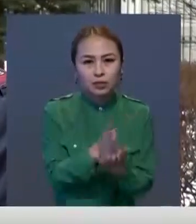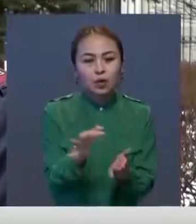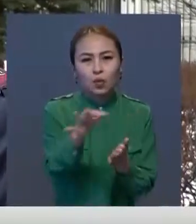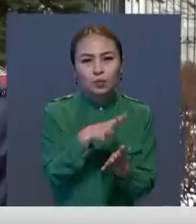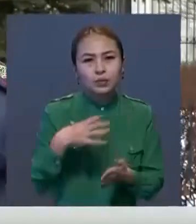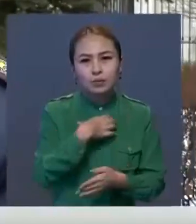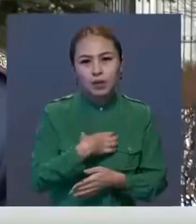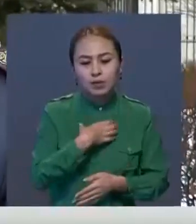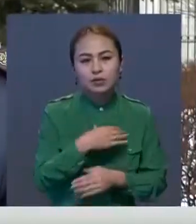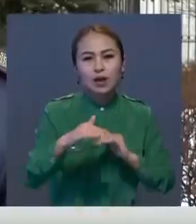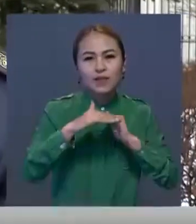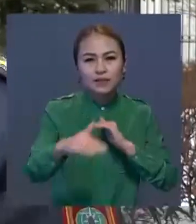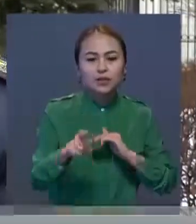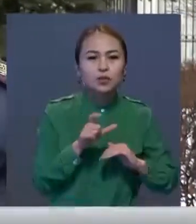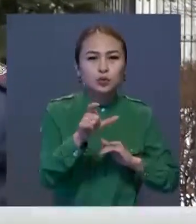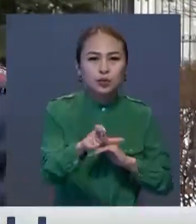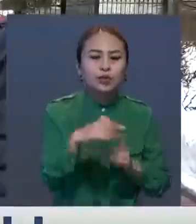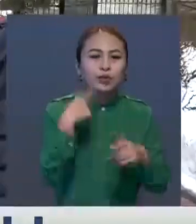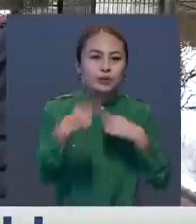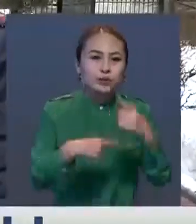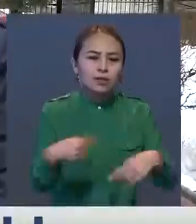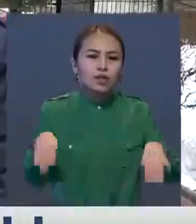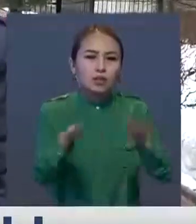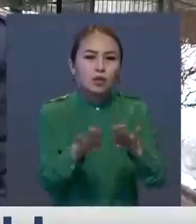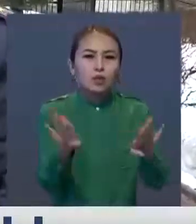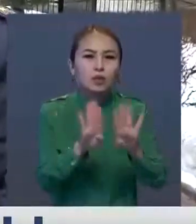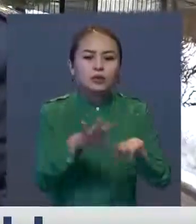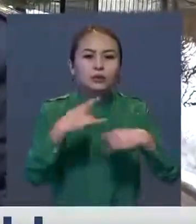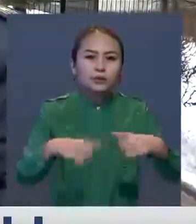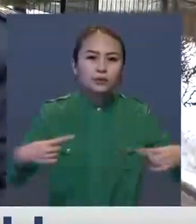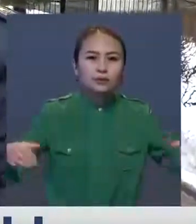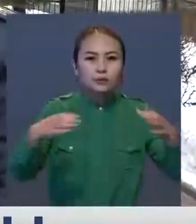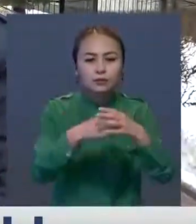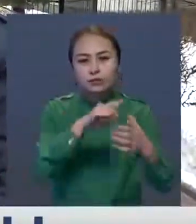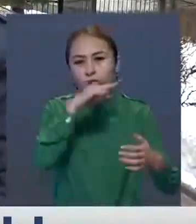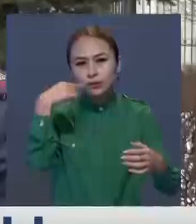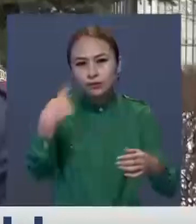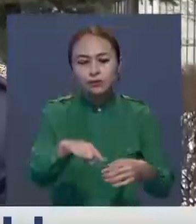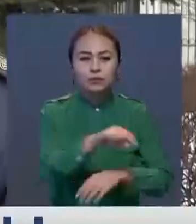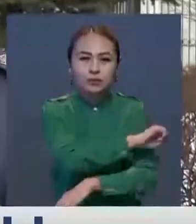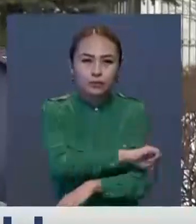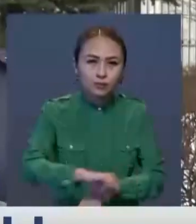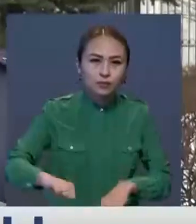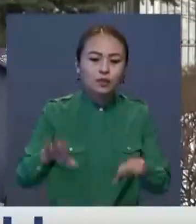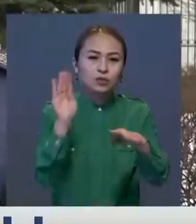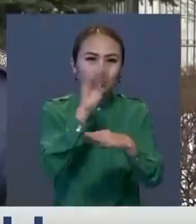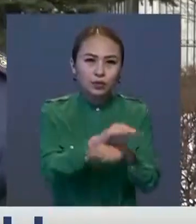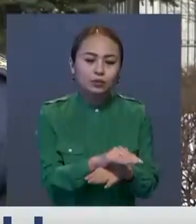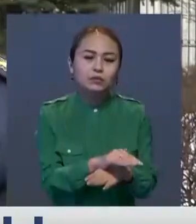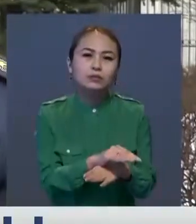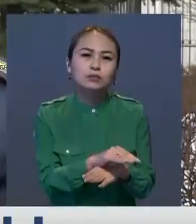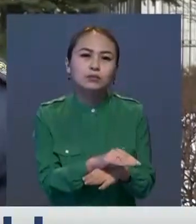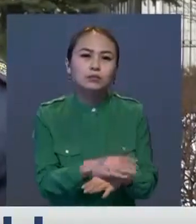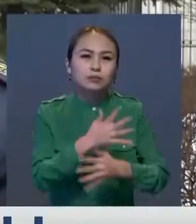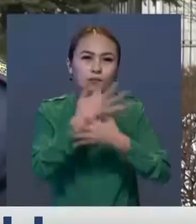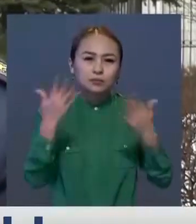облыстық маңыздағы автожолдар келесі бағыттары бойынша жабық болуда. Тасқала Аққорай және Ресей Федерация шекарасы, сонымен қатар